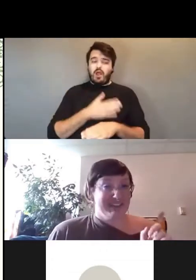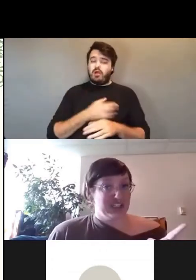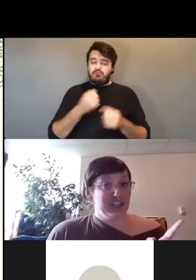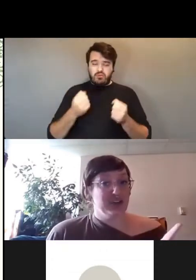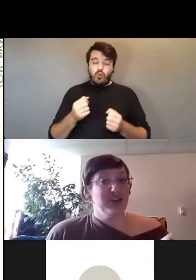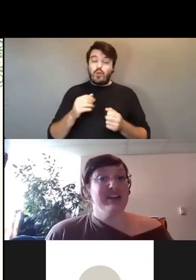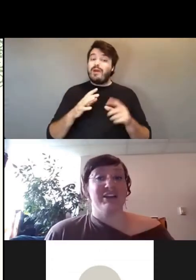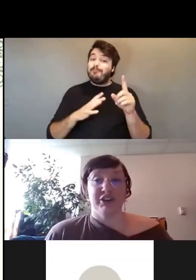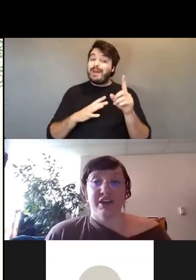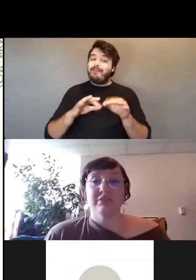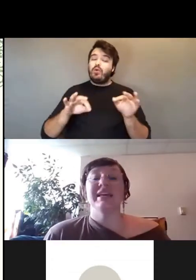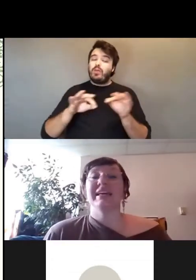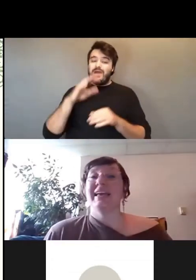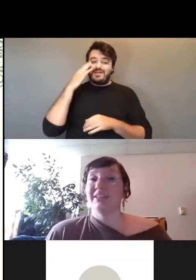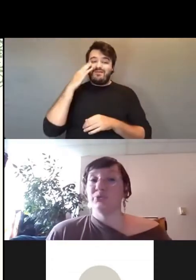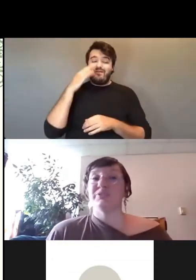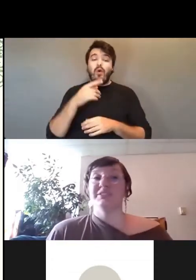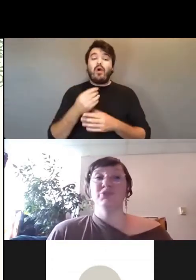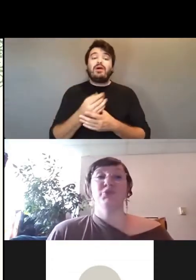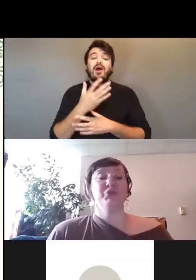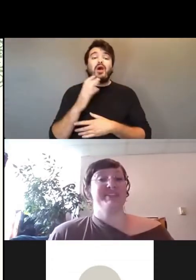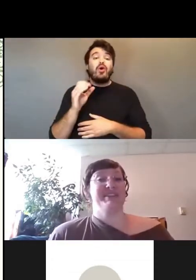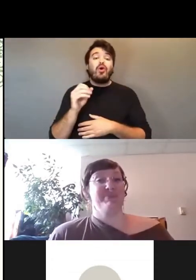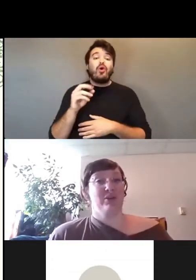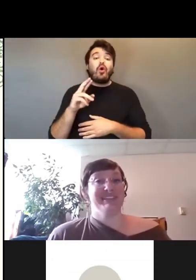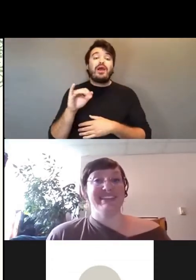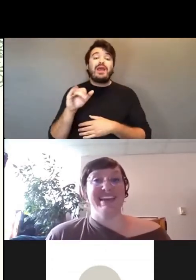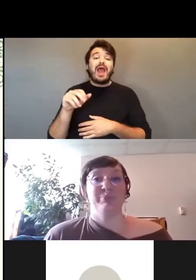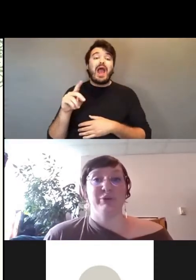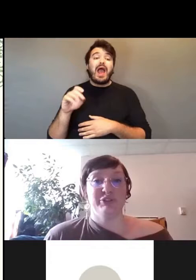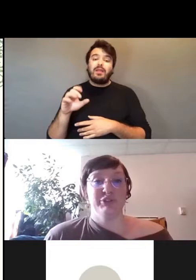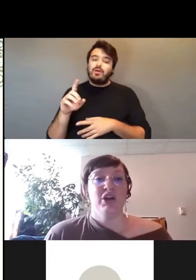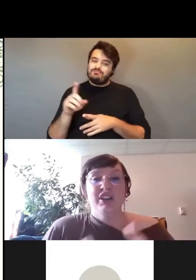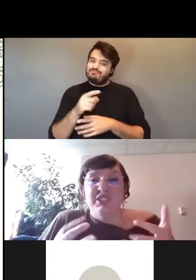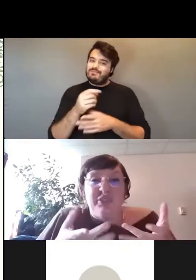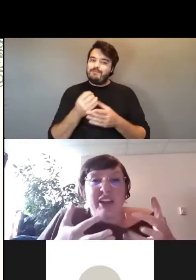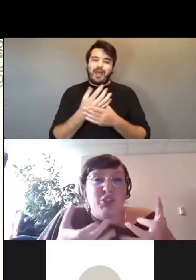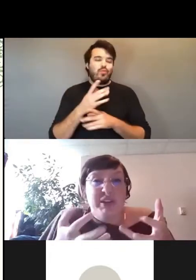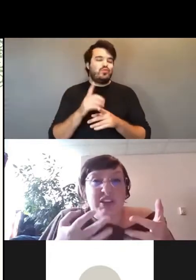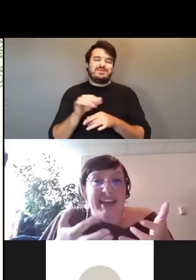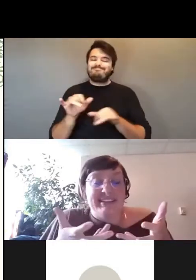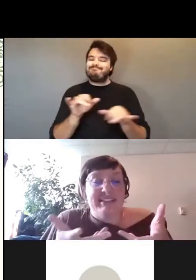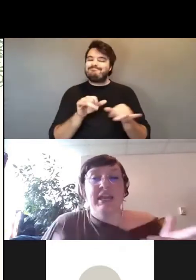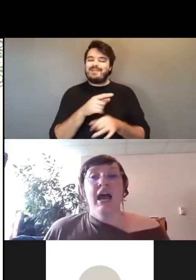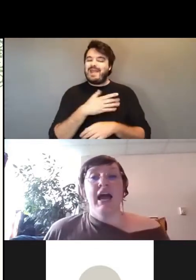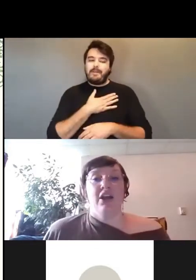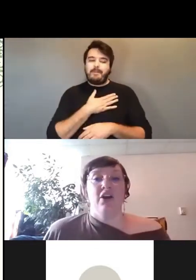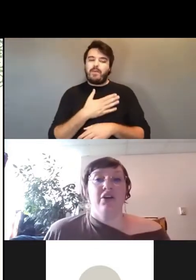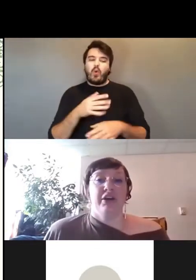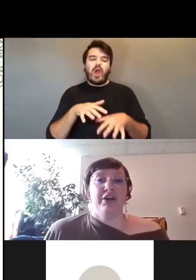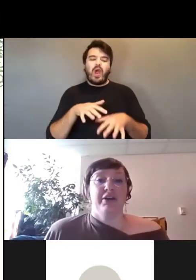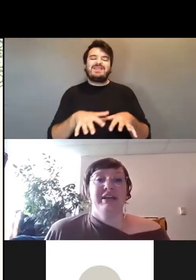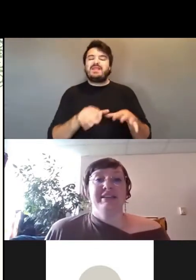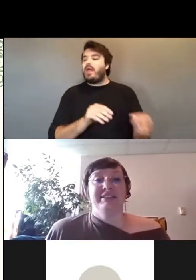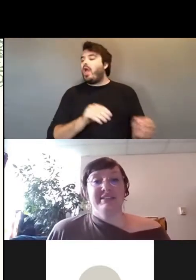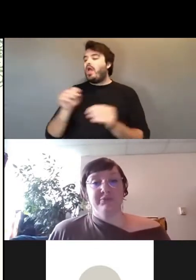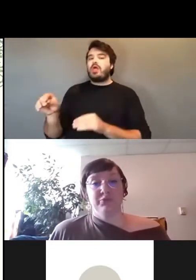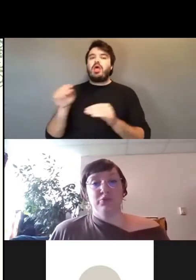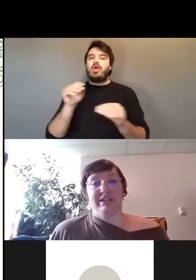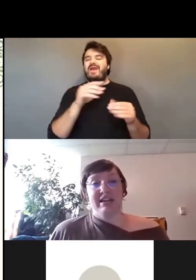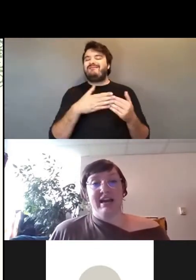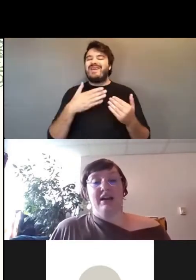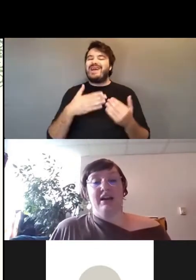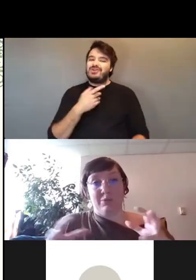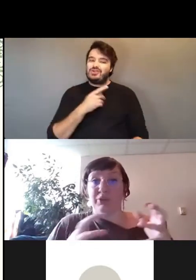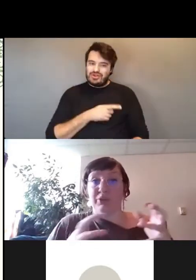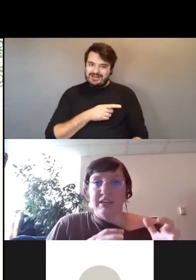contre, sachez que la coriandre est aussi une de ces plantes qui n'aiment pas ça, se faire jouer dans les racines. Alors, si